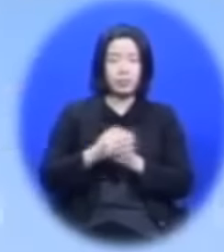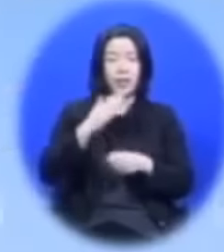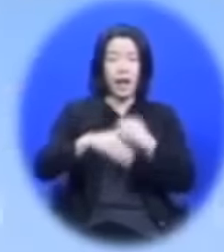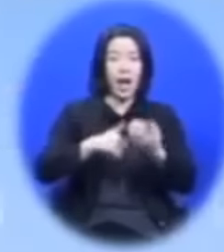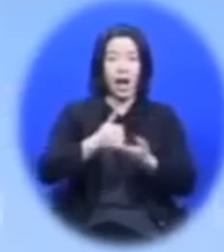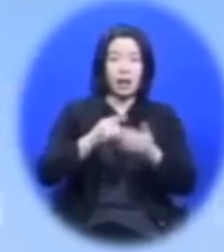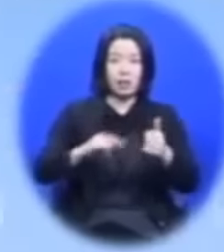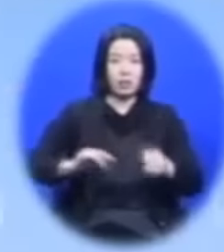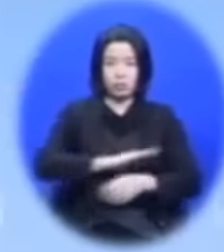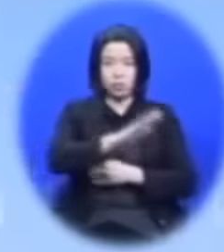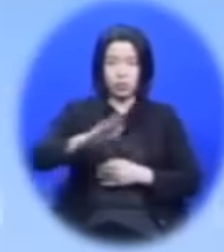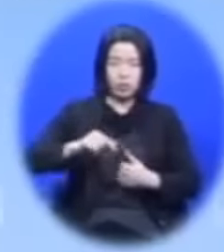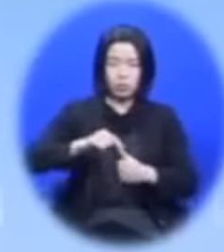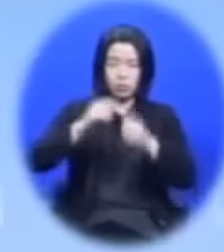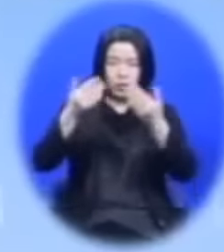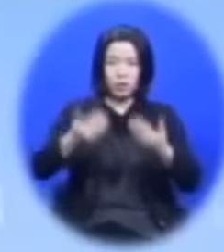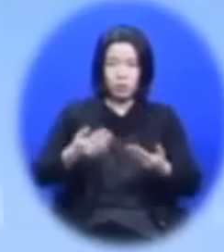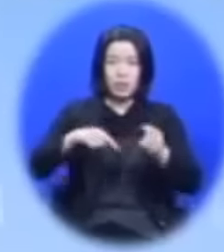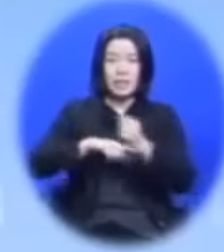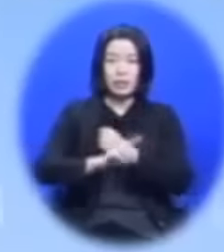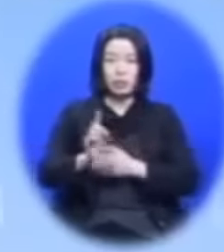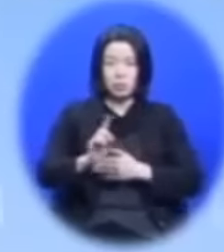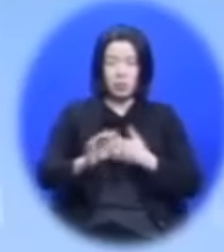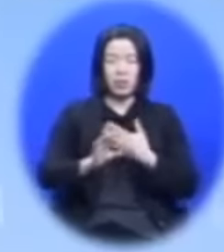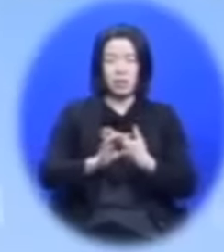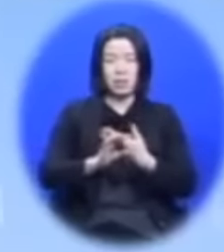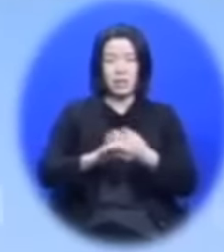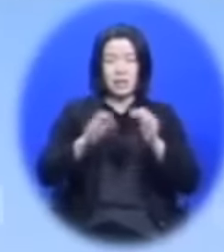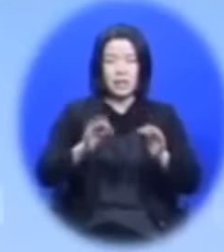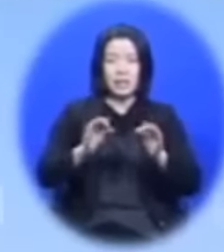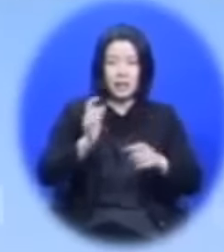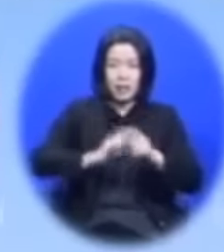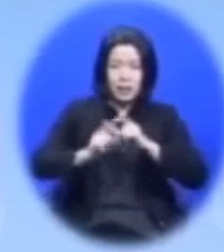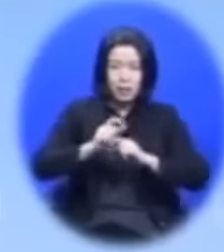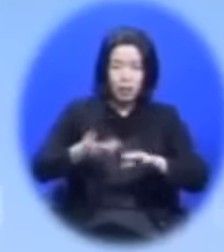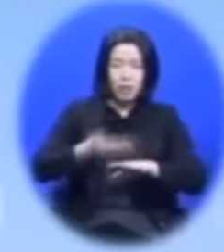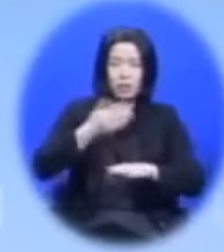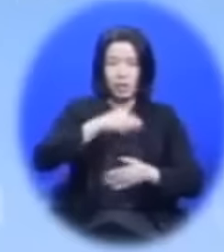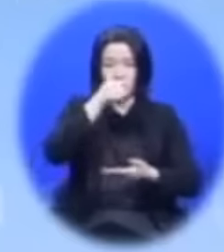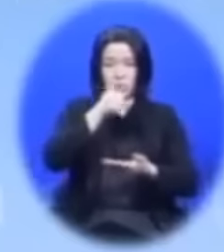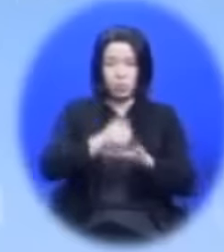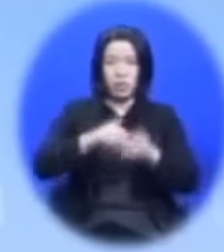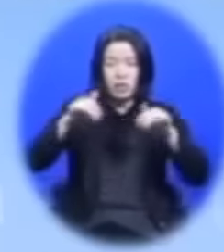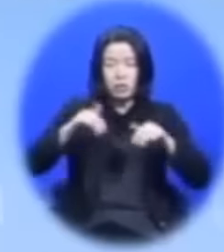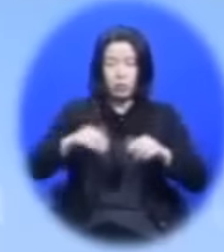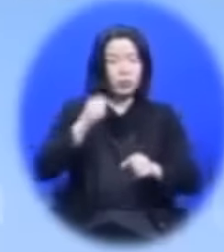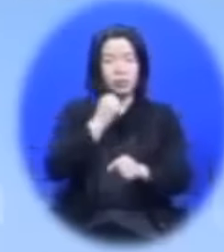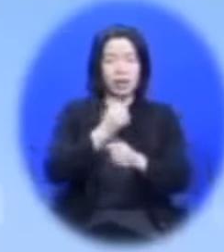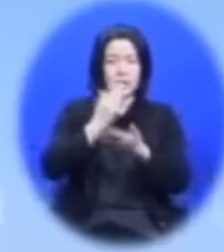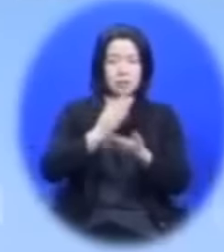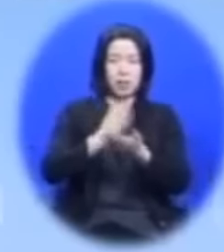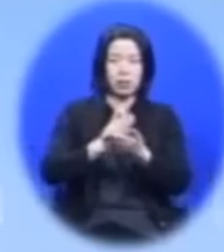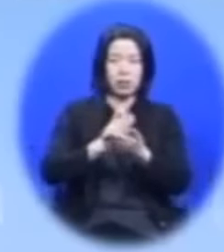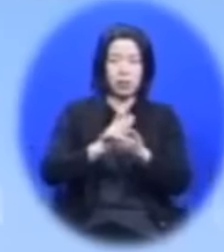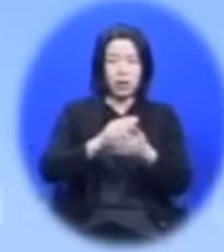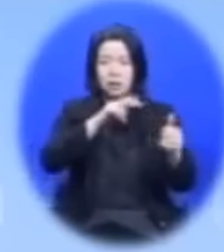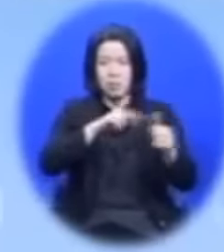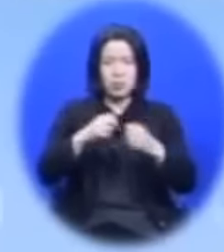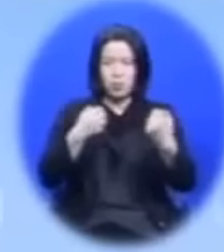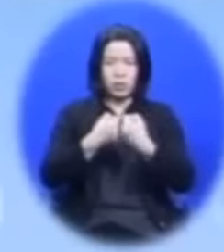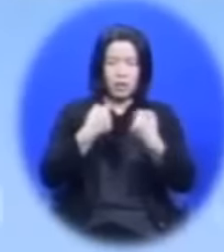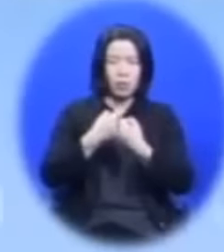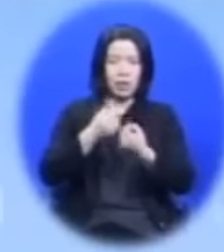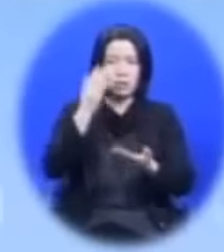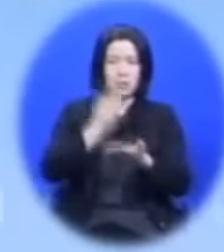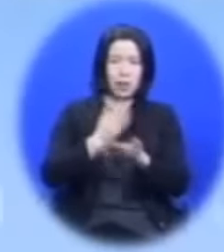하나님께서 우리를 구원해 주신 이유는 말입니다. 이제는 더 이상 죄의 종노릇 하지 말고 이제는 미우고 싸우고 살지